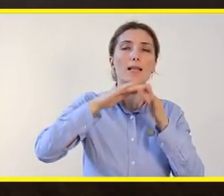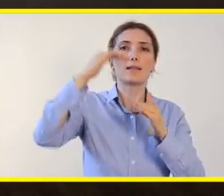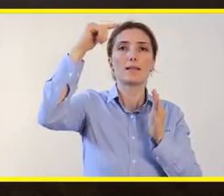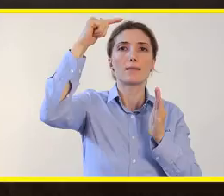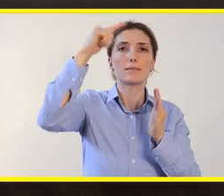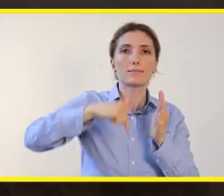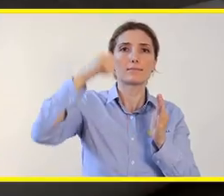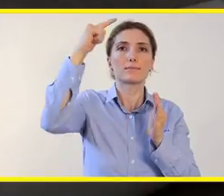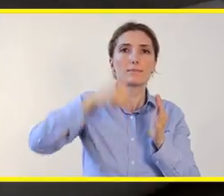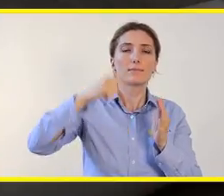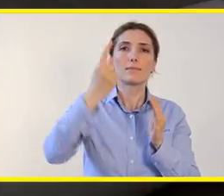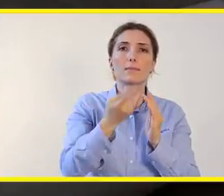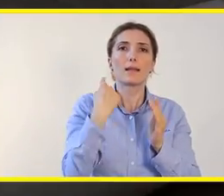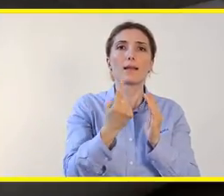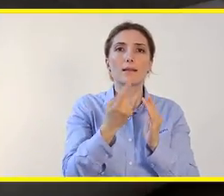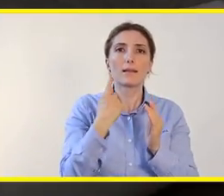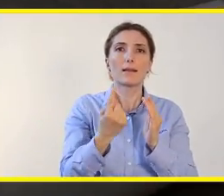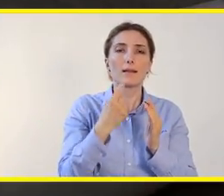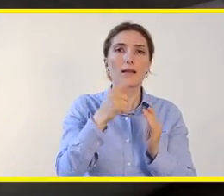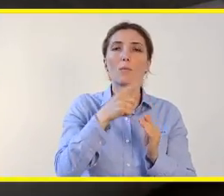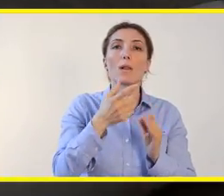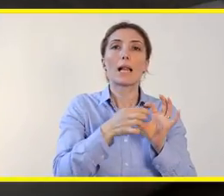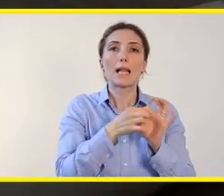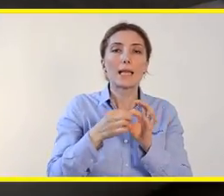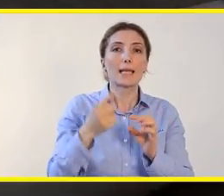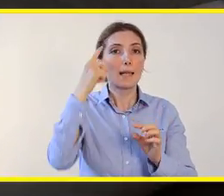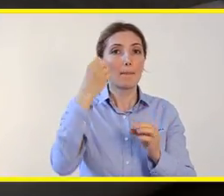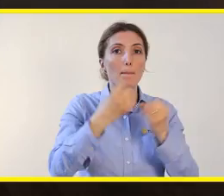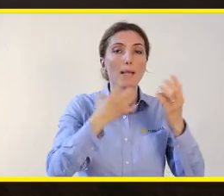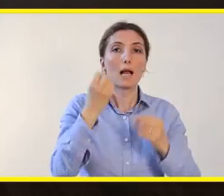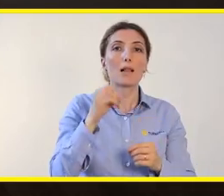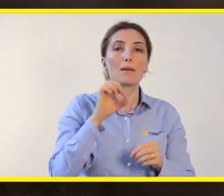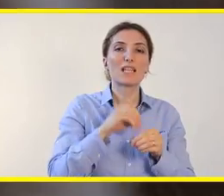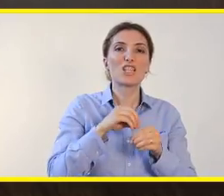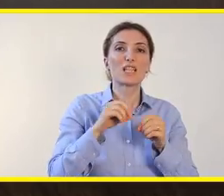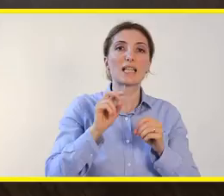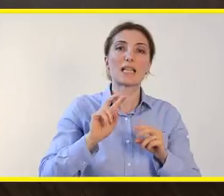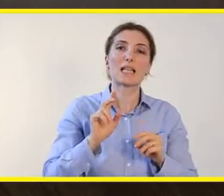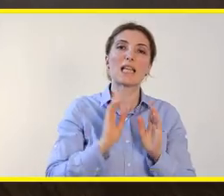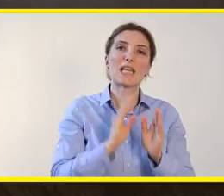bildirimleri tek tek görün. Bildirim ile ilgili aksiyon almak için ilgili butonu tıklayın.